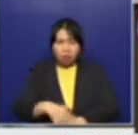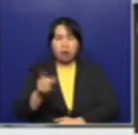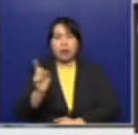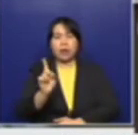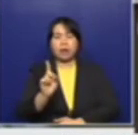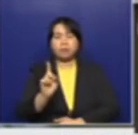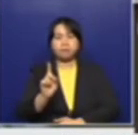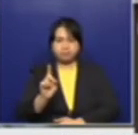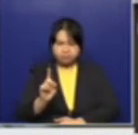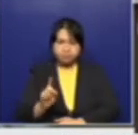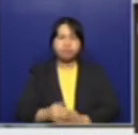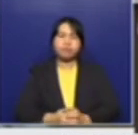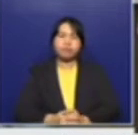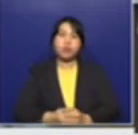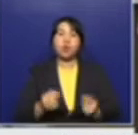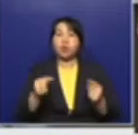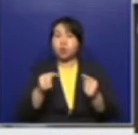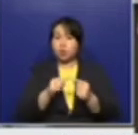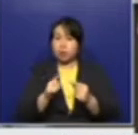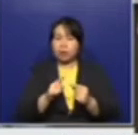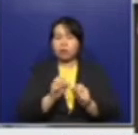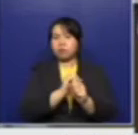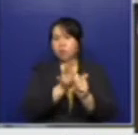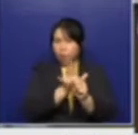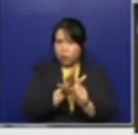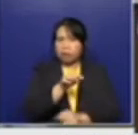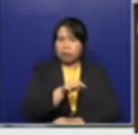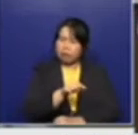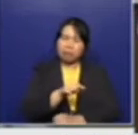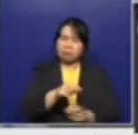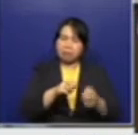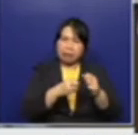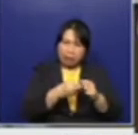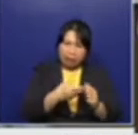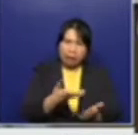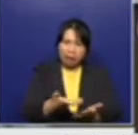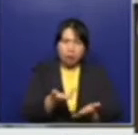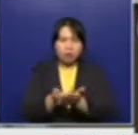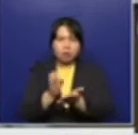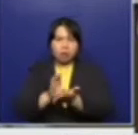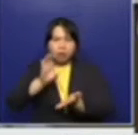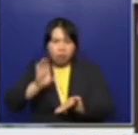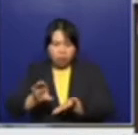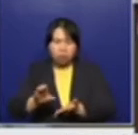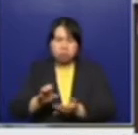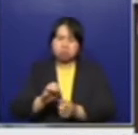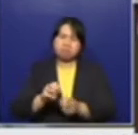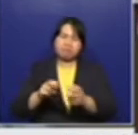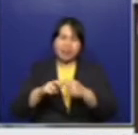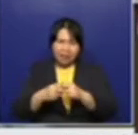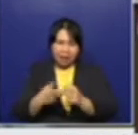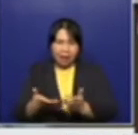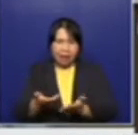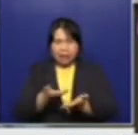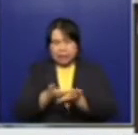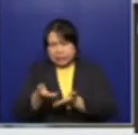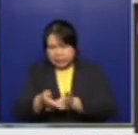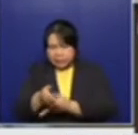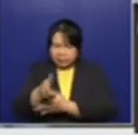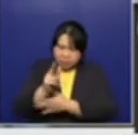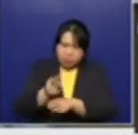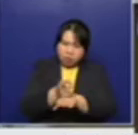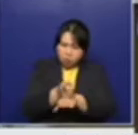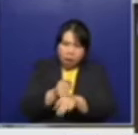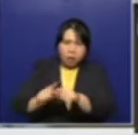ป็นเรื่องการจัดการกับโควิด-19 ไม่ว่าจะเป็นเรื่องการใช้งบประมาณไปซื้ออาวุธในขณะที่สถ